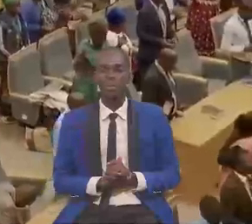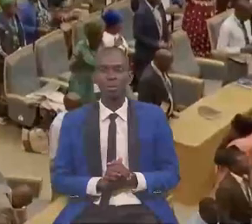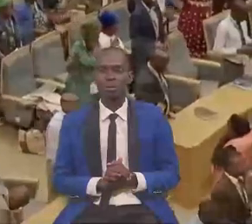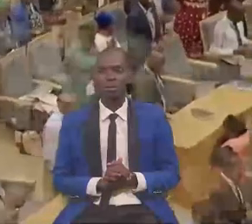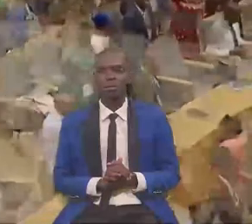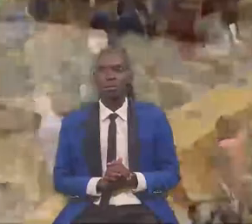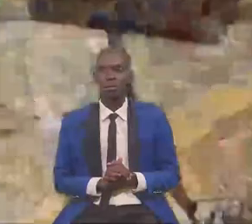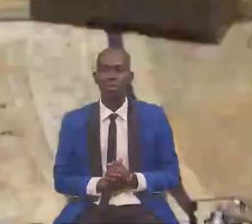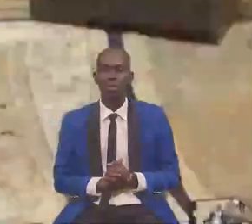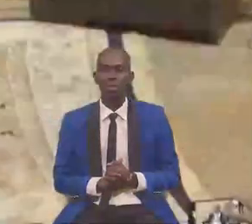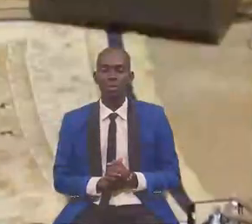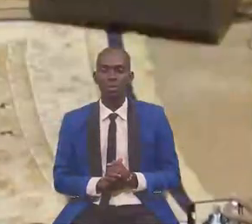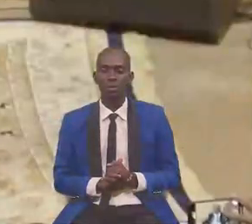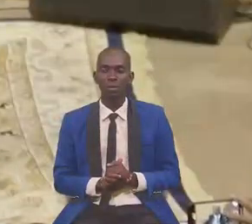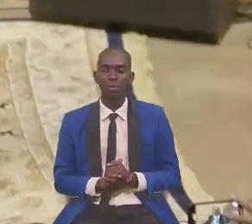la foi.